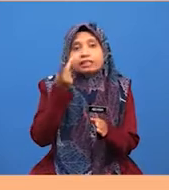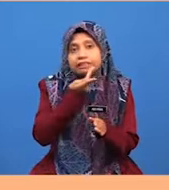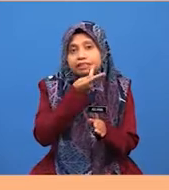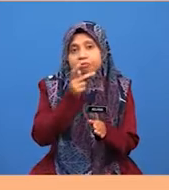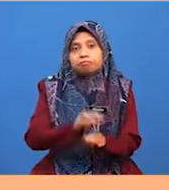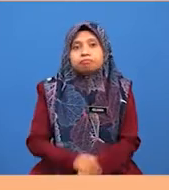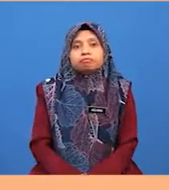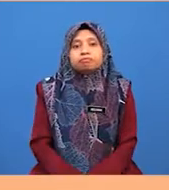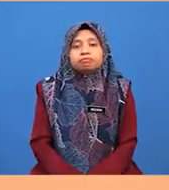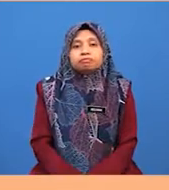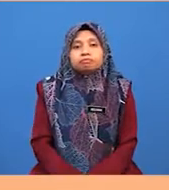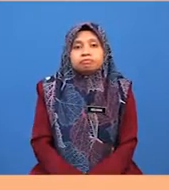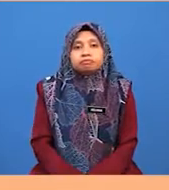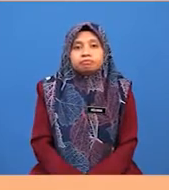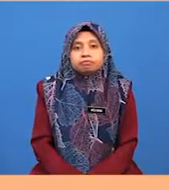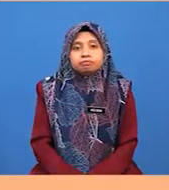kantin.